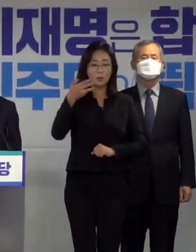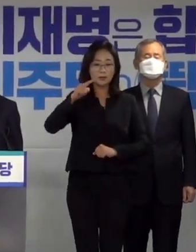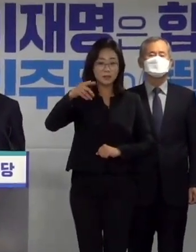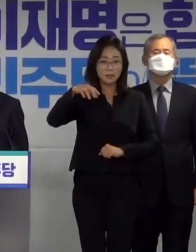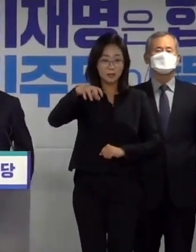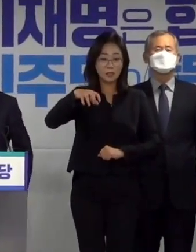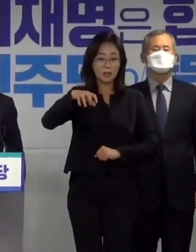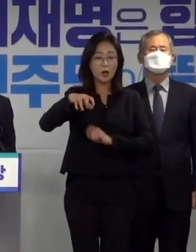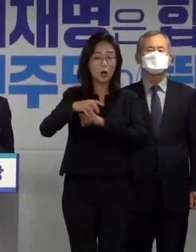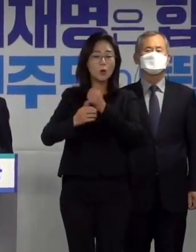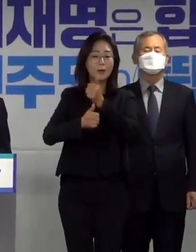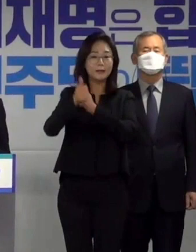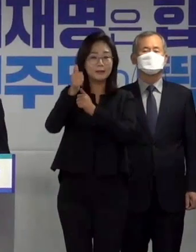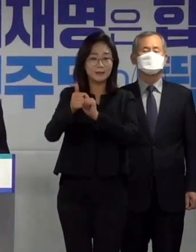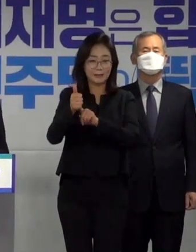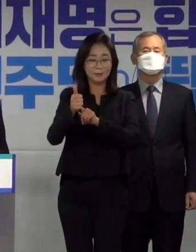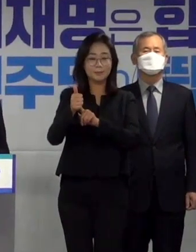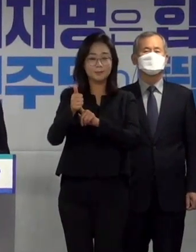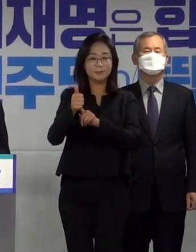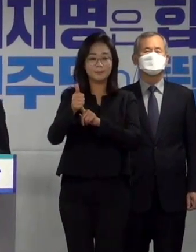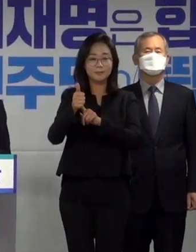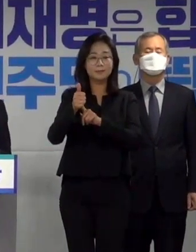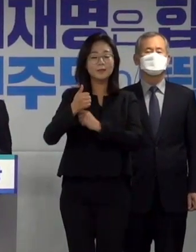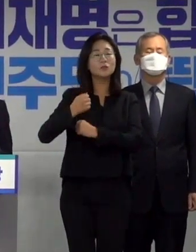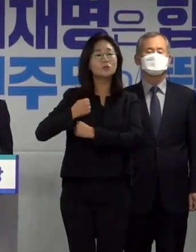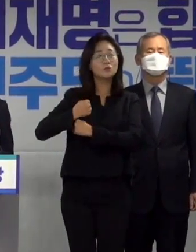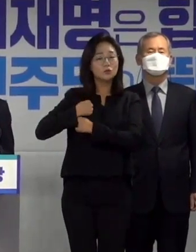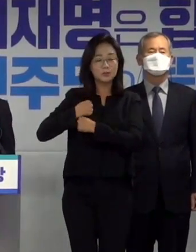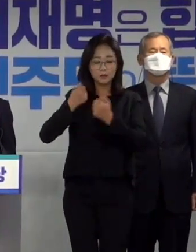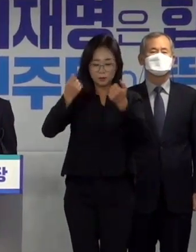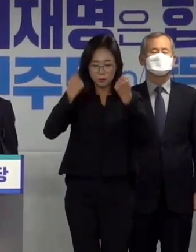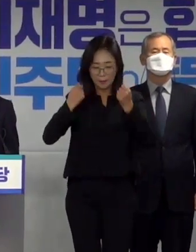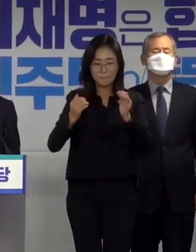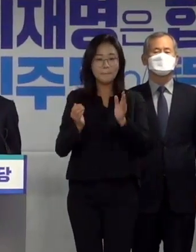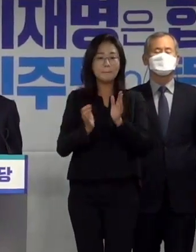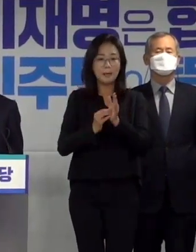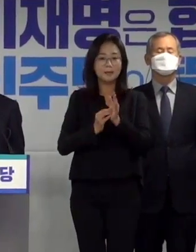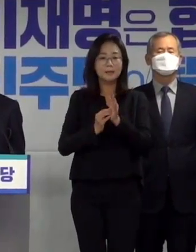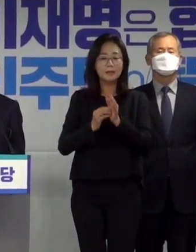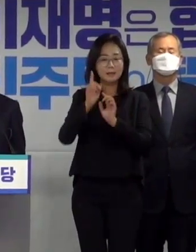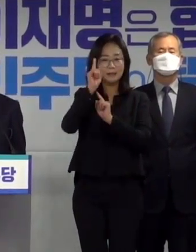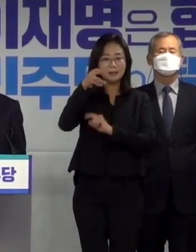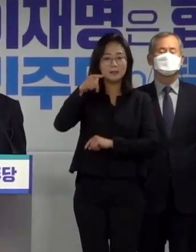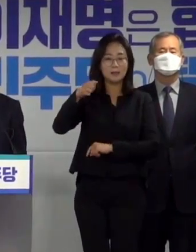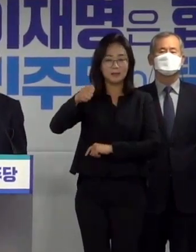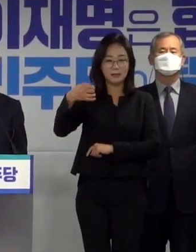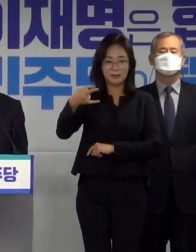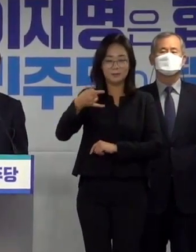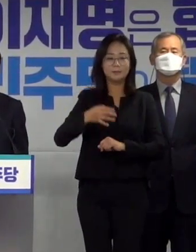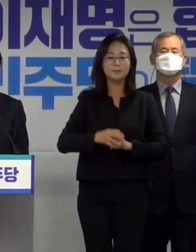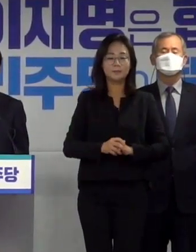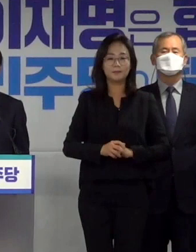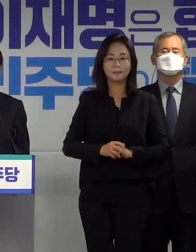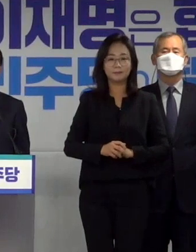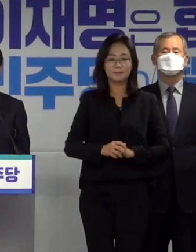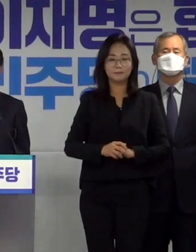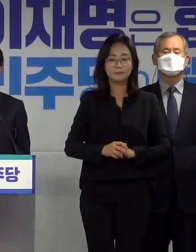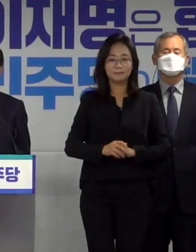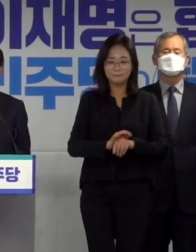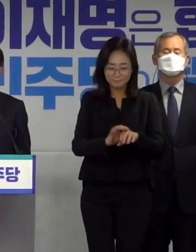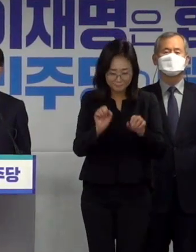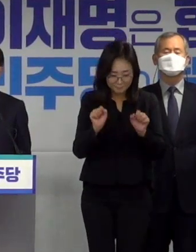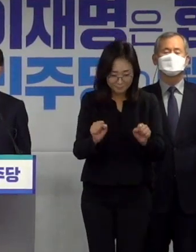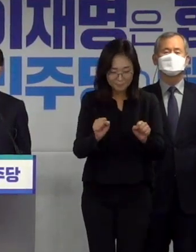지금 당 위원장이시고 예비역 대장이신 그 이철희 위원장입니다. 네, 반갑습니다.